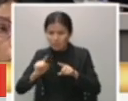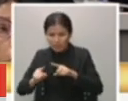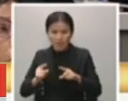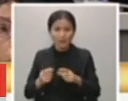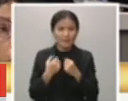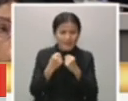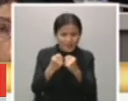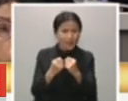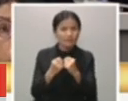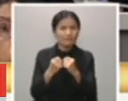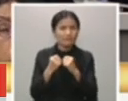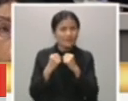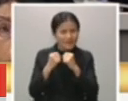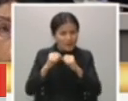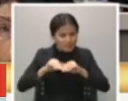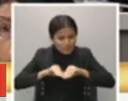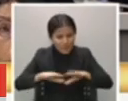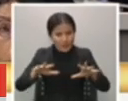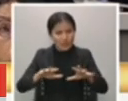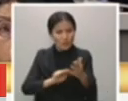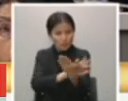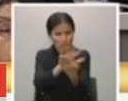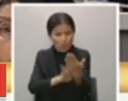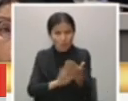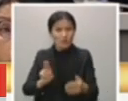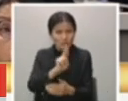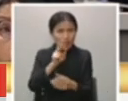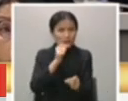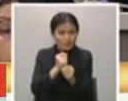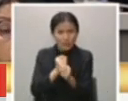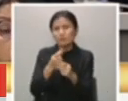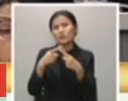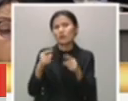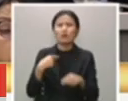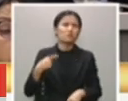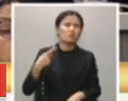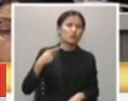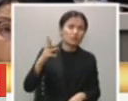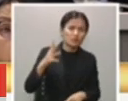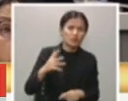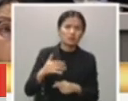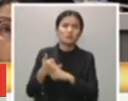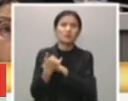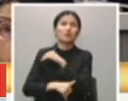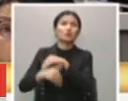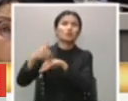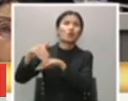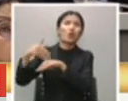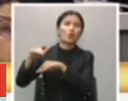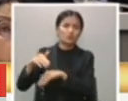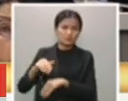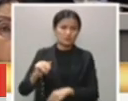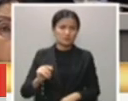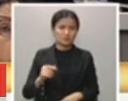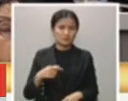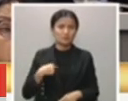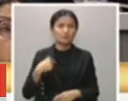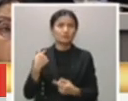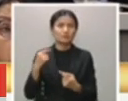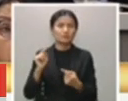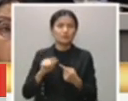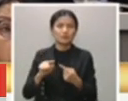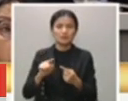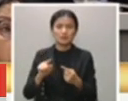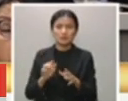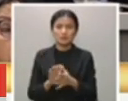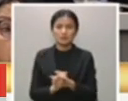เศรษฐกิจเนี่ยต่างประเทศเขามีทฤษฎีครับเขาเรียกว่าทฤษฎีบ่อปลา fish pond คือ